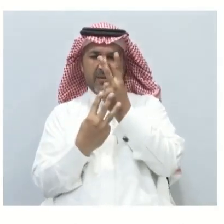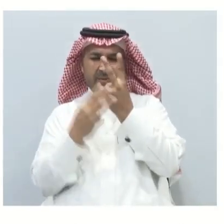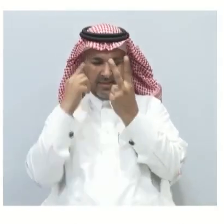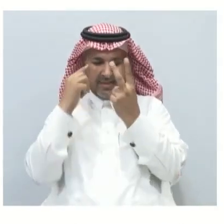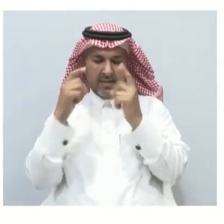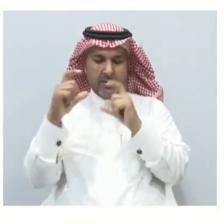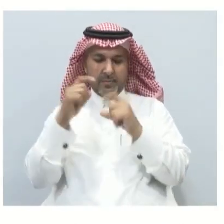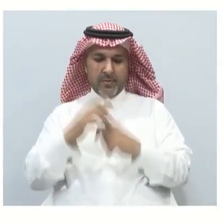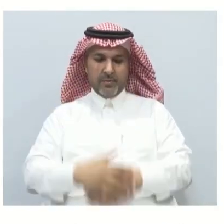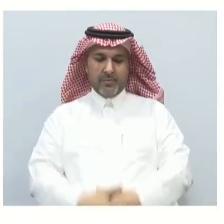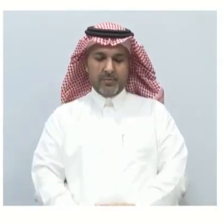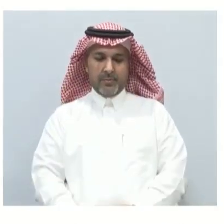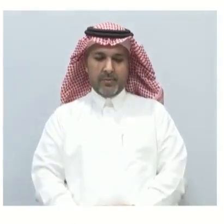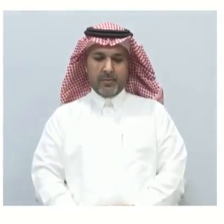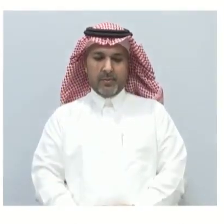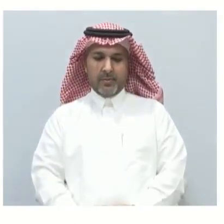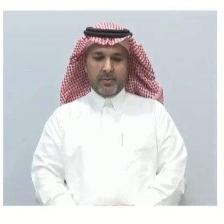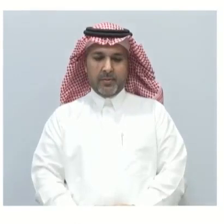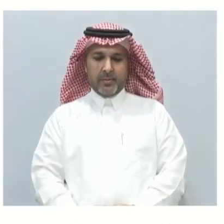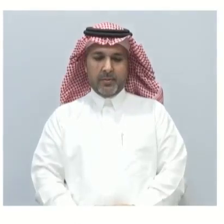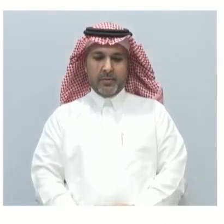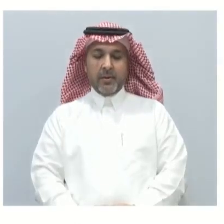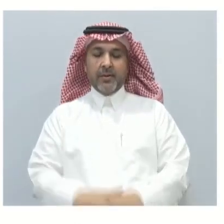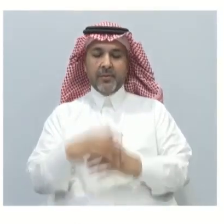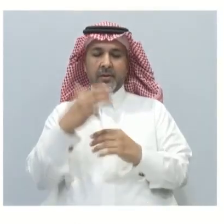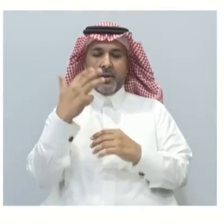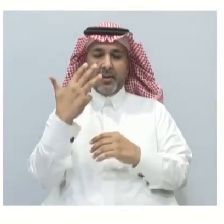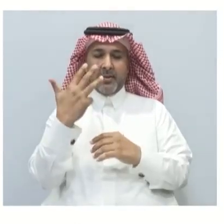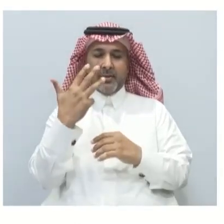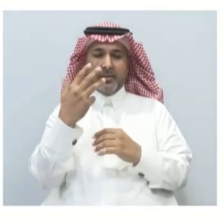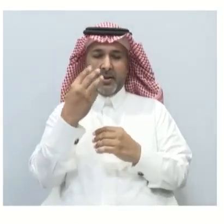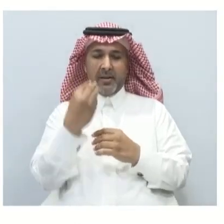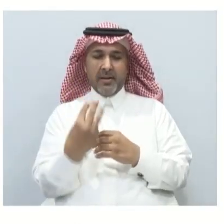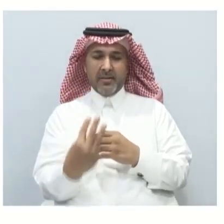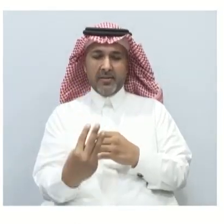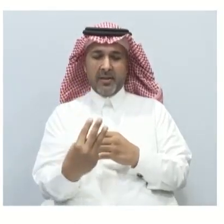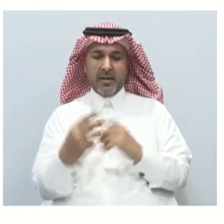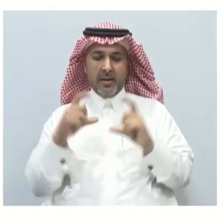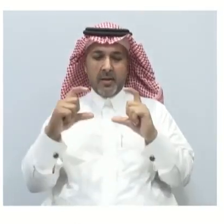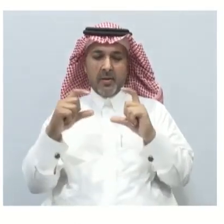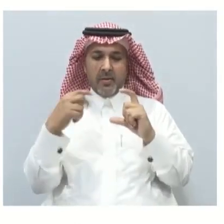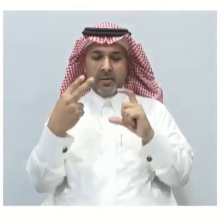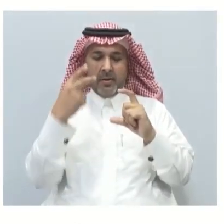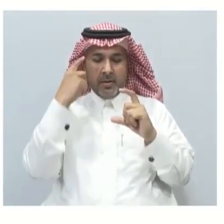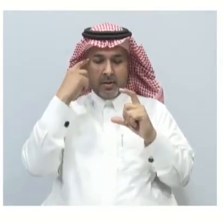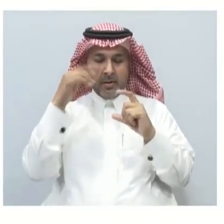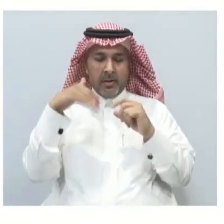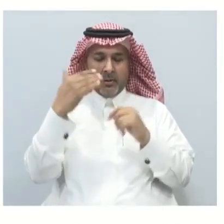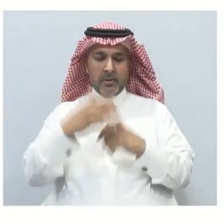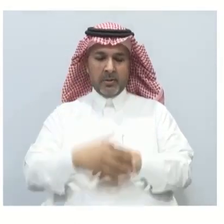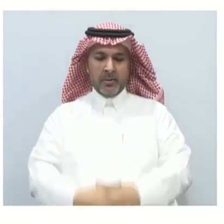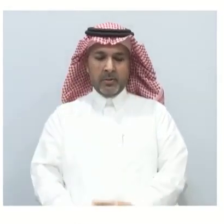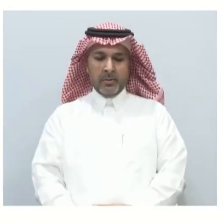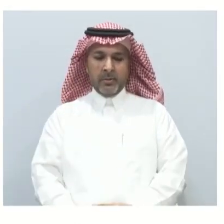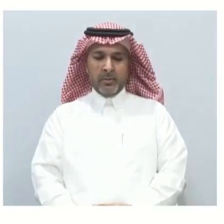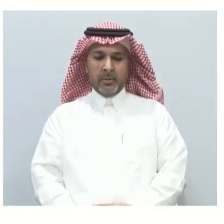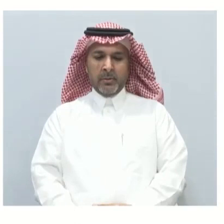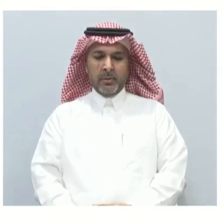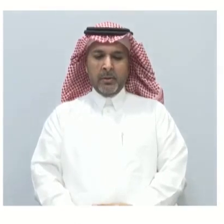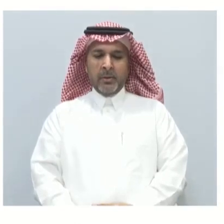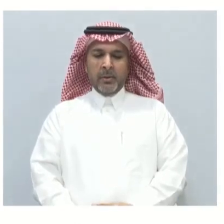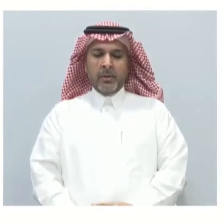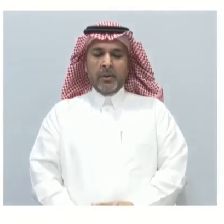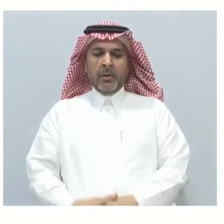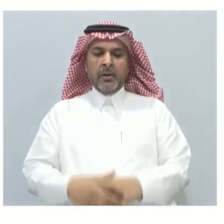كم تساوي 3 اس 6 اكس بهذا الشكل العلاقه بين الاثنين وبين الا 2 اكس ناقص وا علاقه ضرب فبالتالي